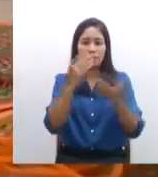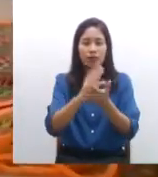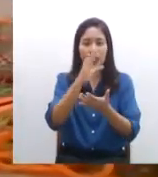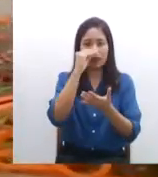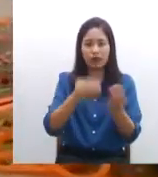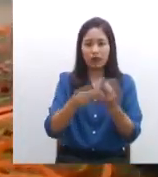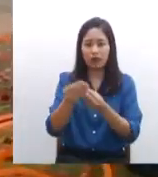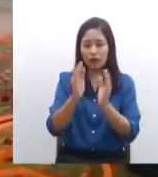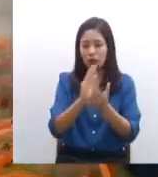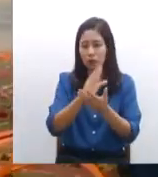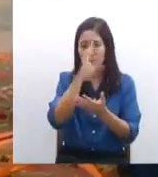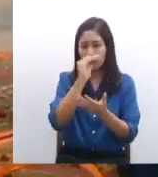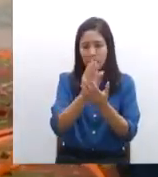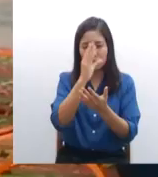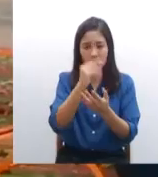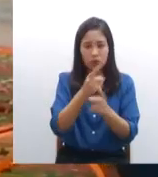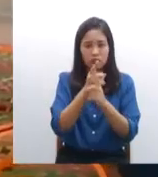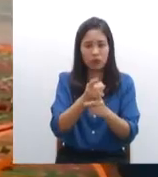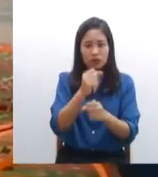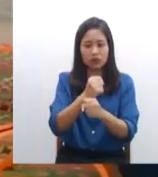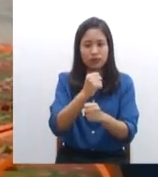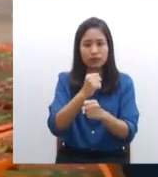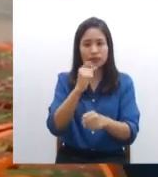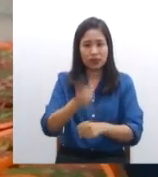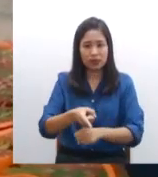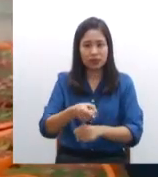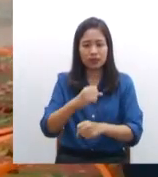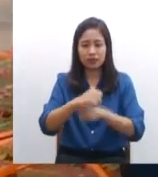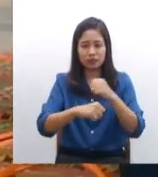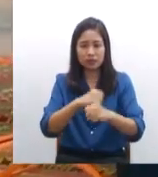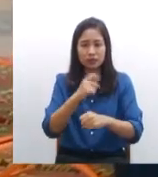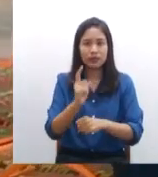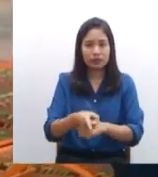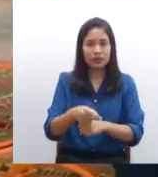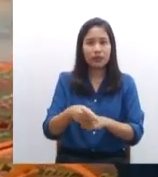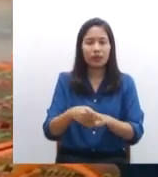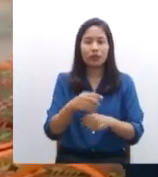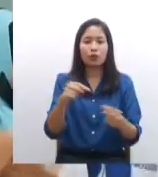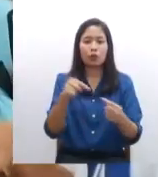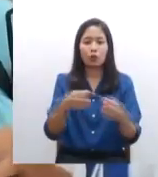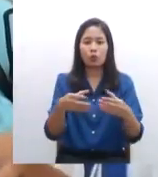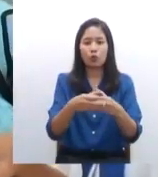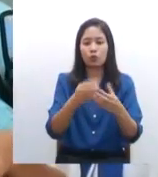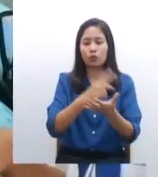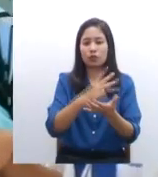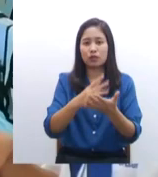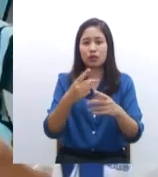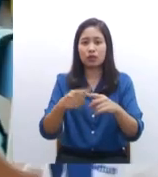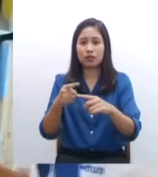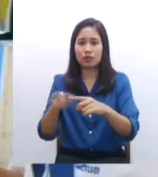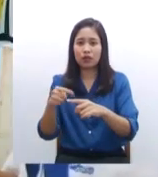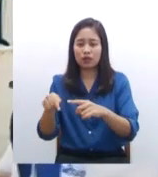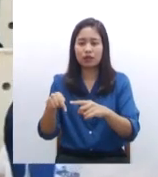เรียนได้เรียนรู้ผ่านการลงมือปฏิบัติจริง active learning ทุกกลุ่มสาระการเรียนรู้ผู้เรียนได้สืบ